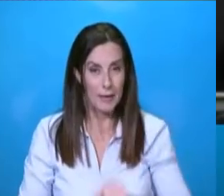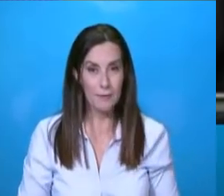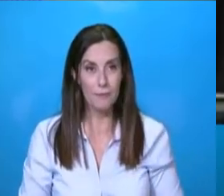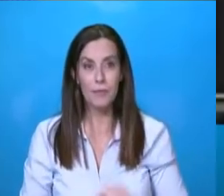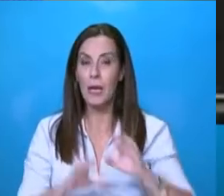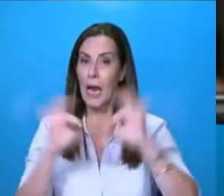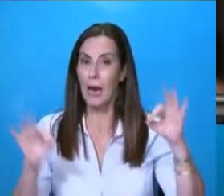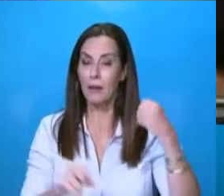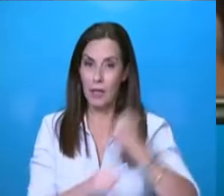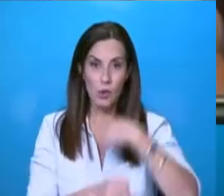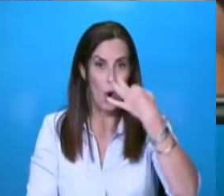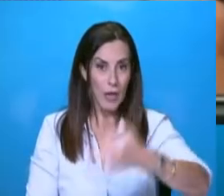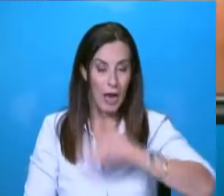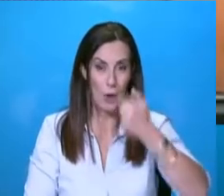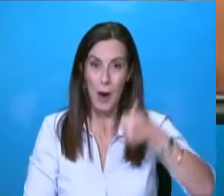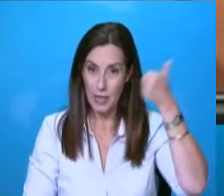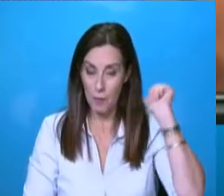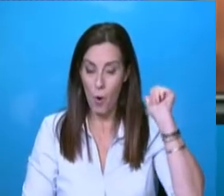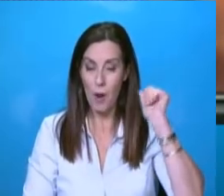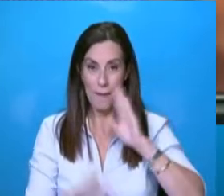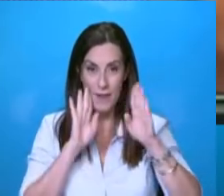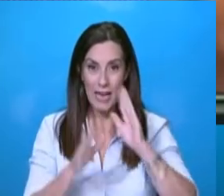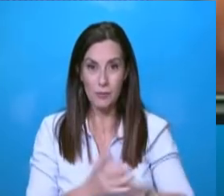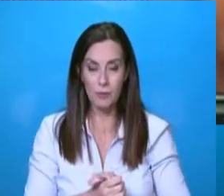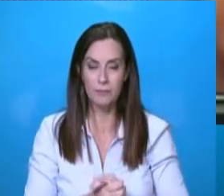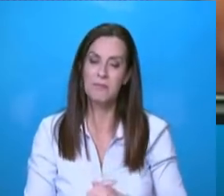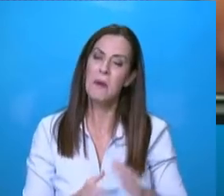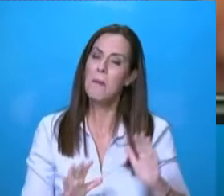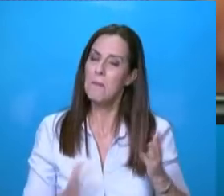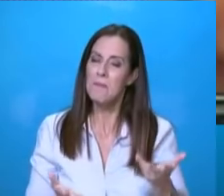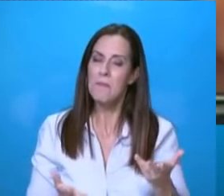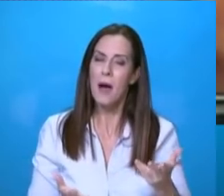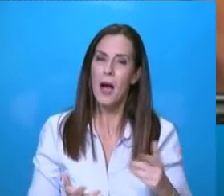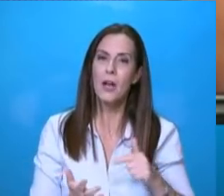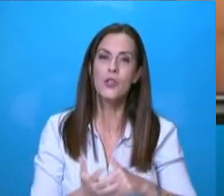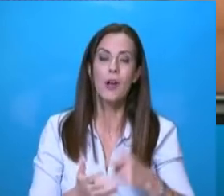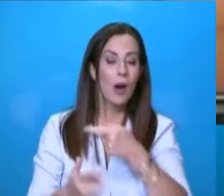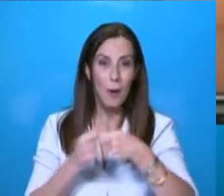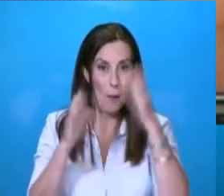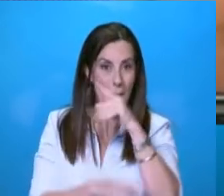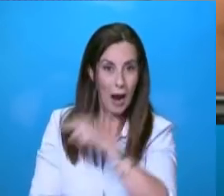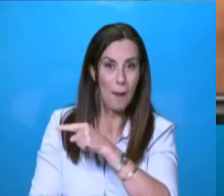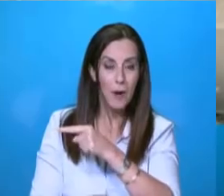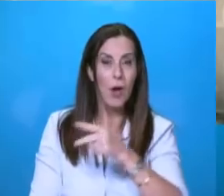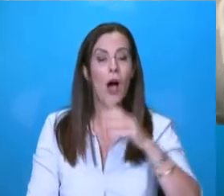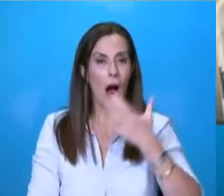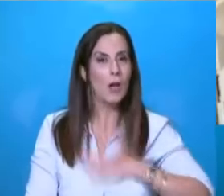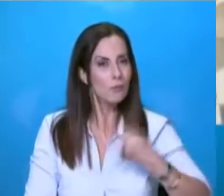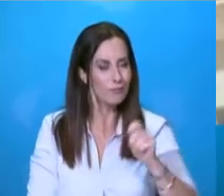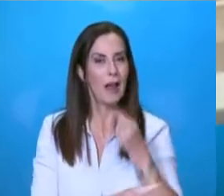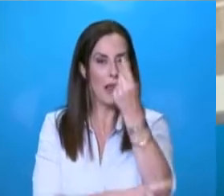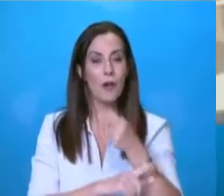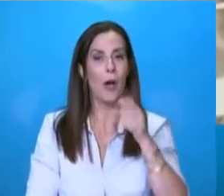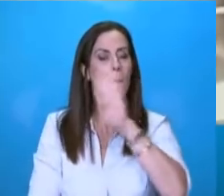החל להעביר את דבריו בשידור חי בפייסבוק, מה שככל הנראה הוביל את ארגוני הטרור לירות לעברו. ראש